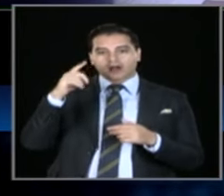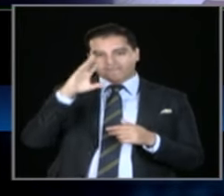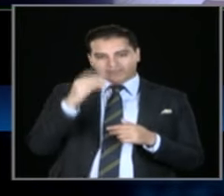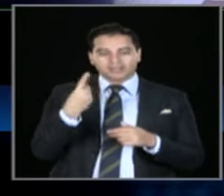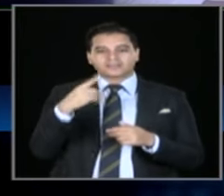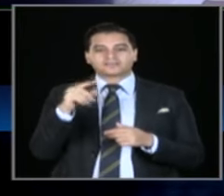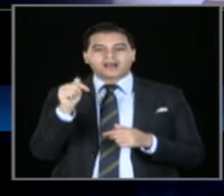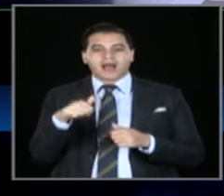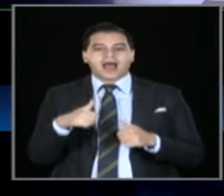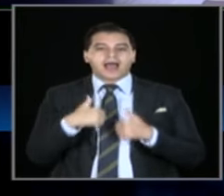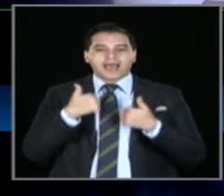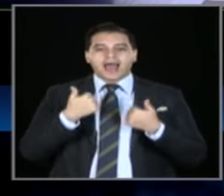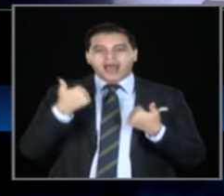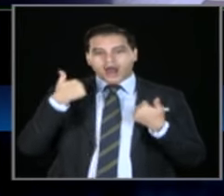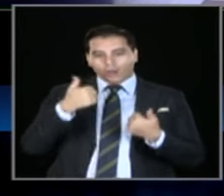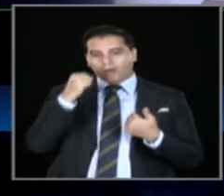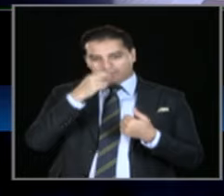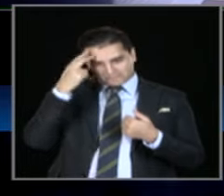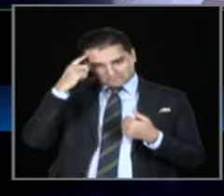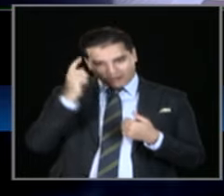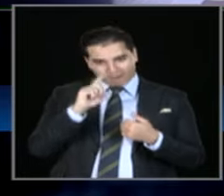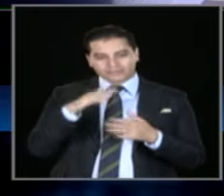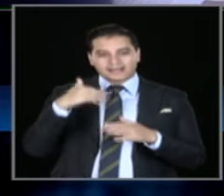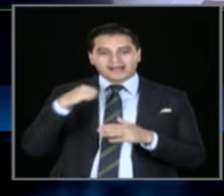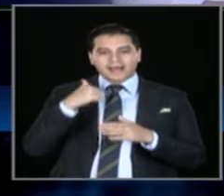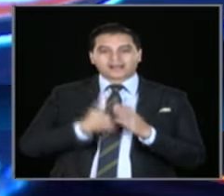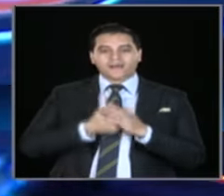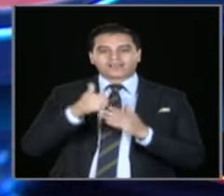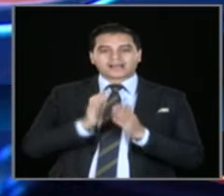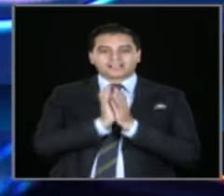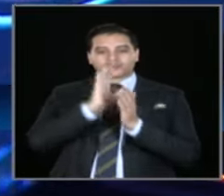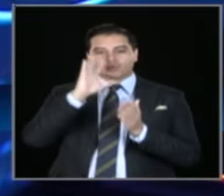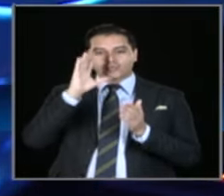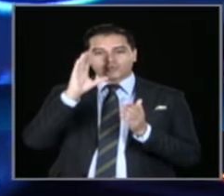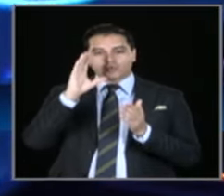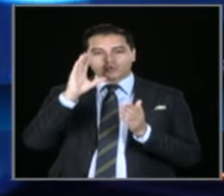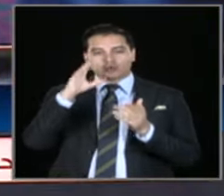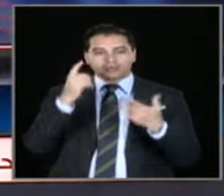الحياة حلوة؟ باس. ما هو النادي الأكثر تتويجا بكأس هولندا بكرة القدم؟